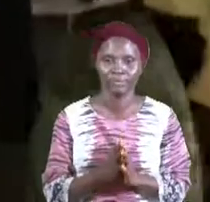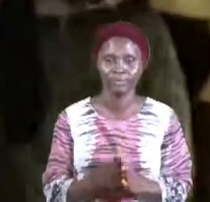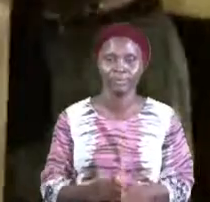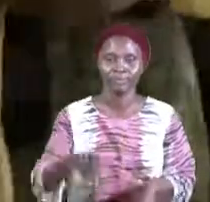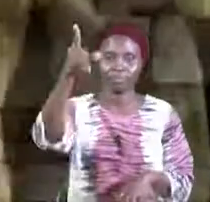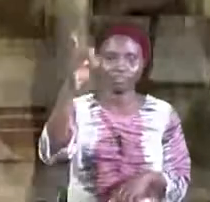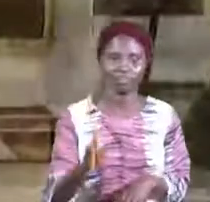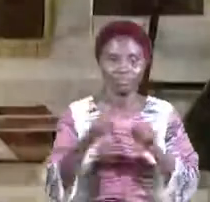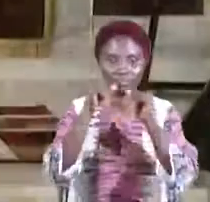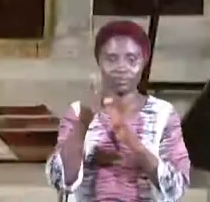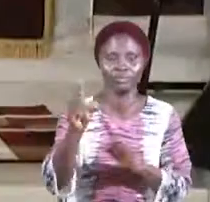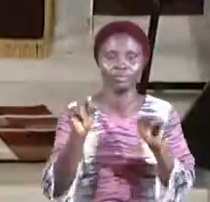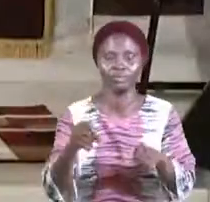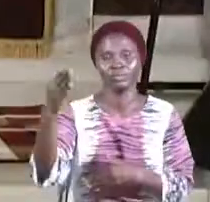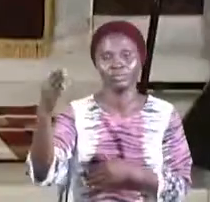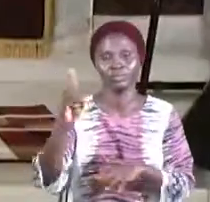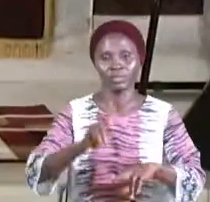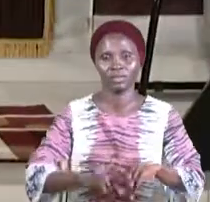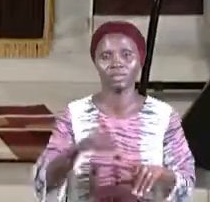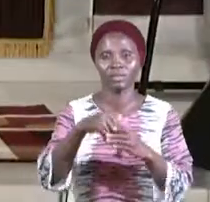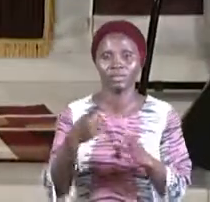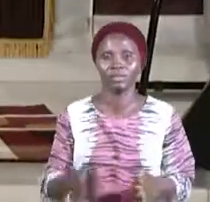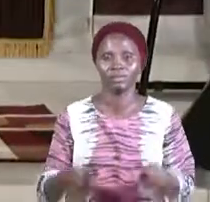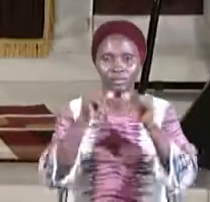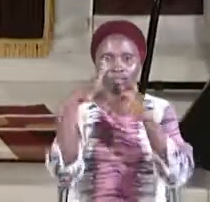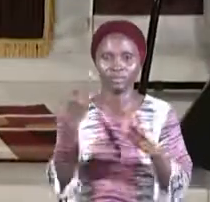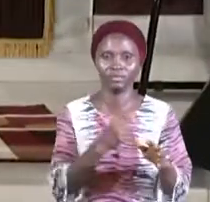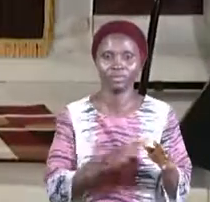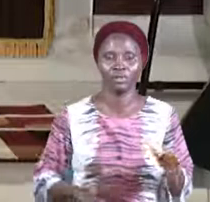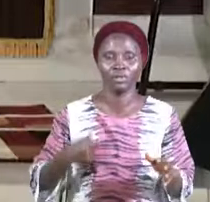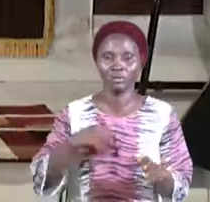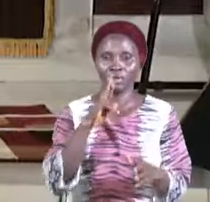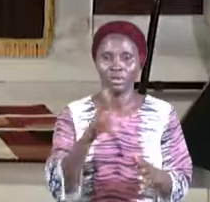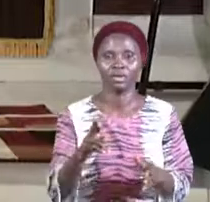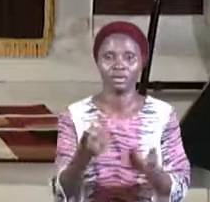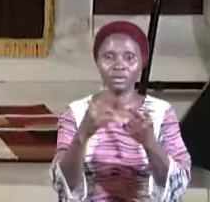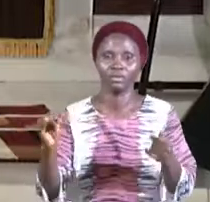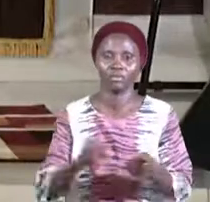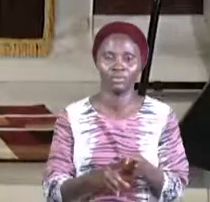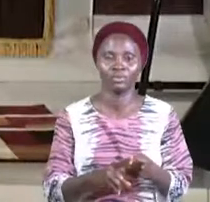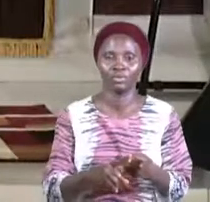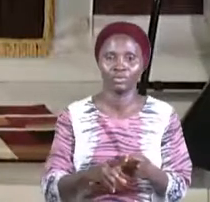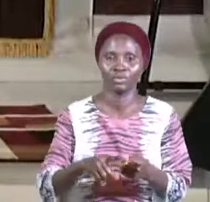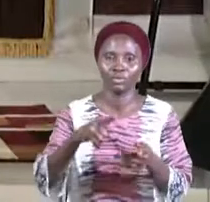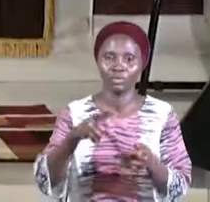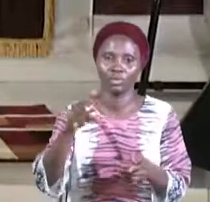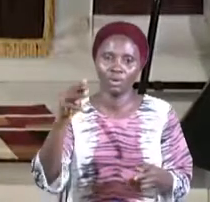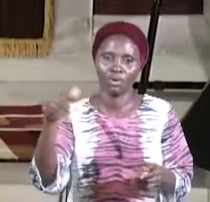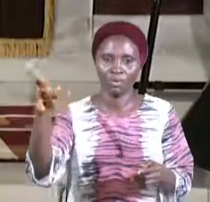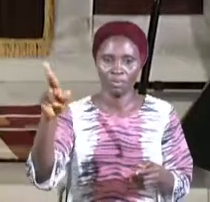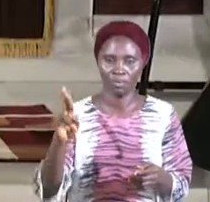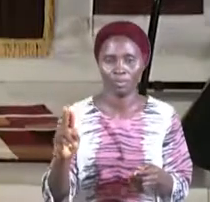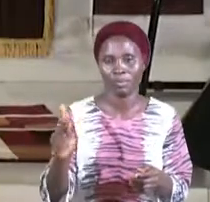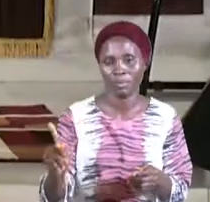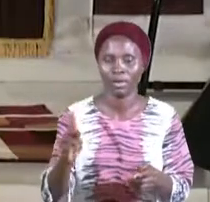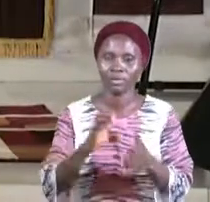Que Dieu vous bénisse. Vous pouvez vous asseoir dans la bénédiction du Seigneur. Nous sommes en Marc chapitre 8 ce soir. Je vous